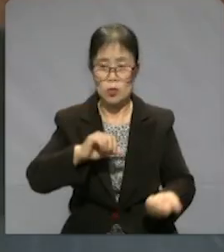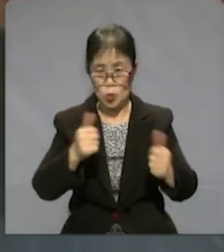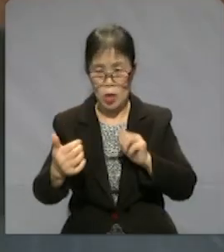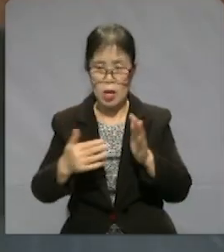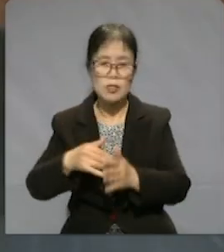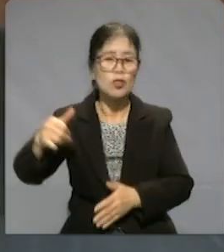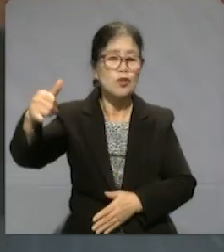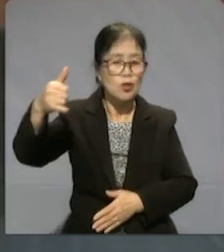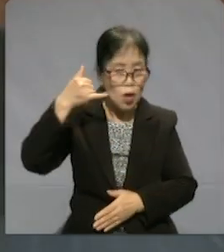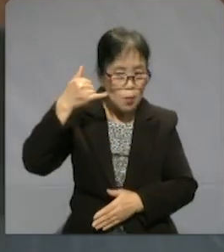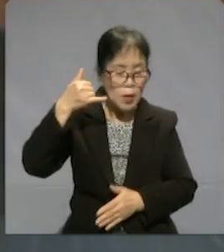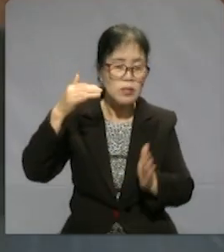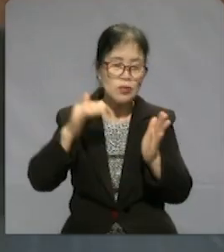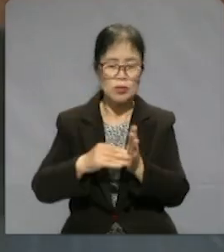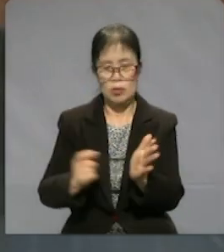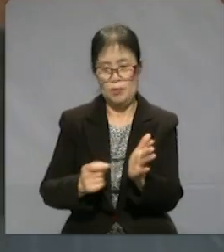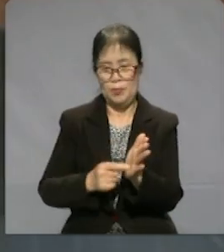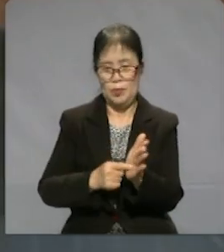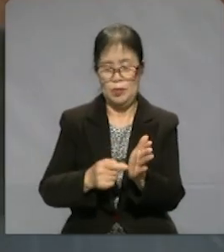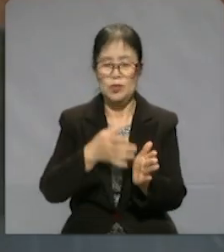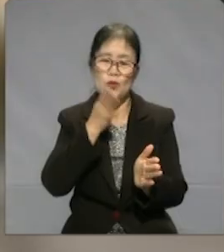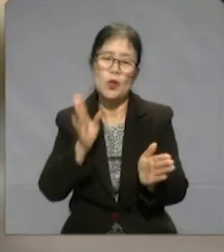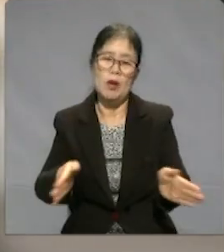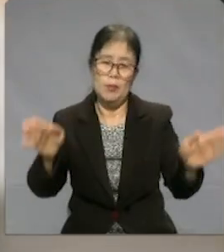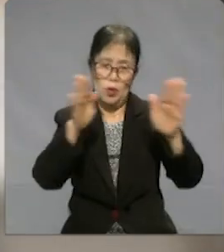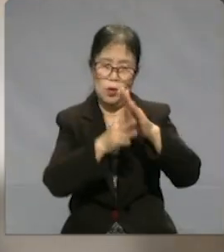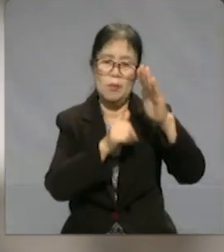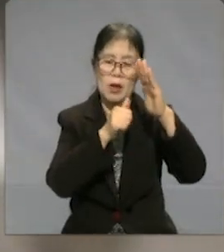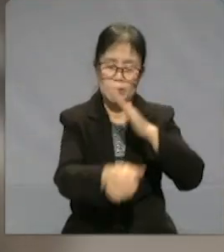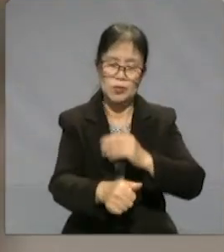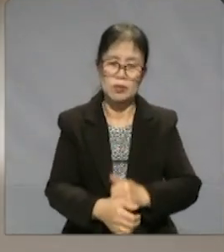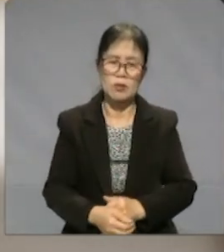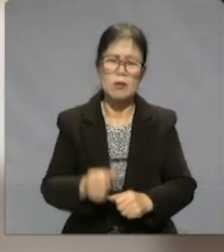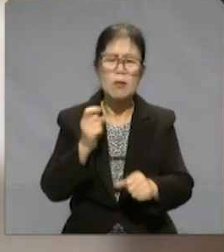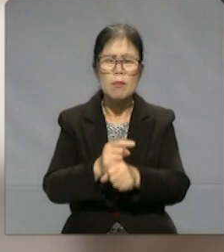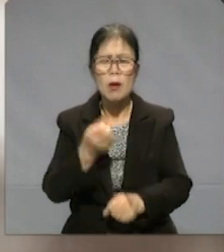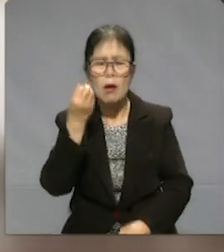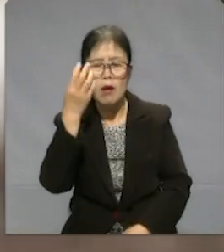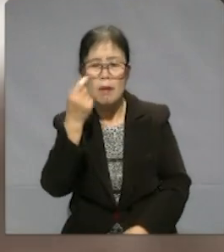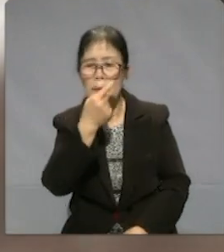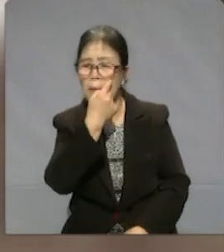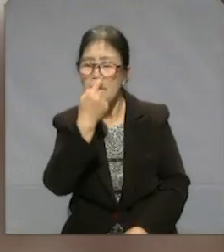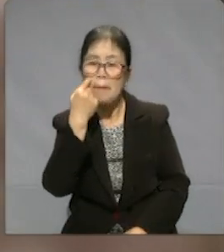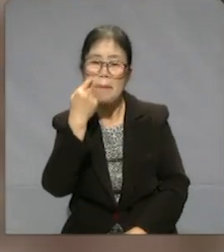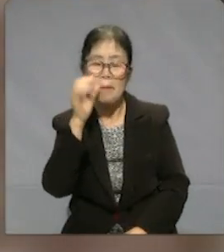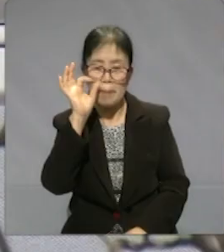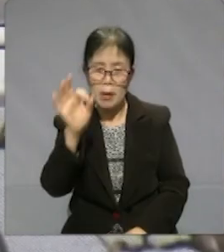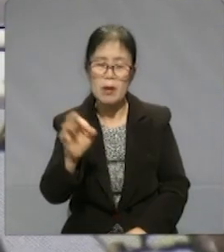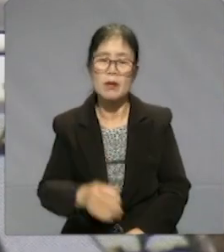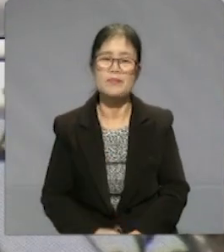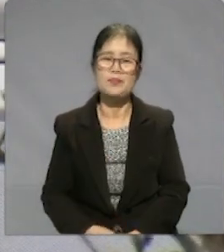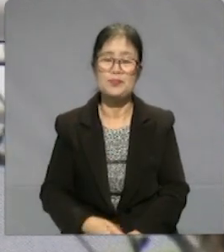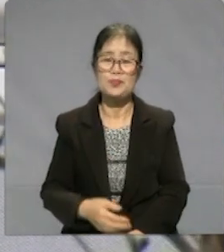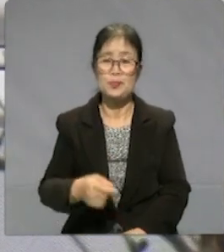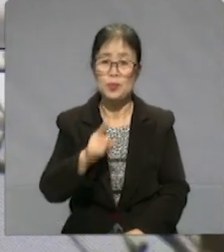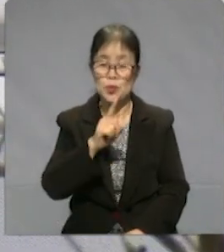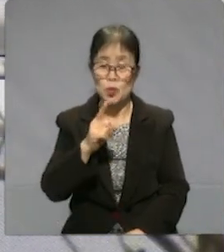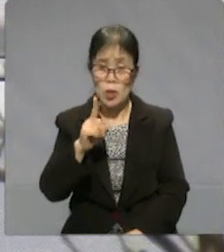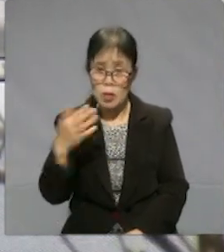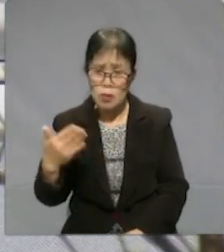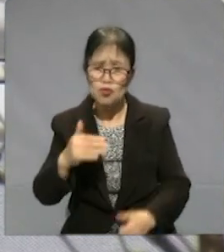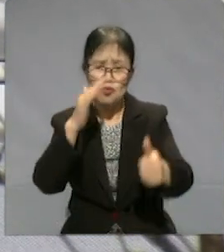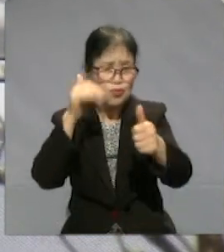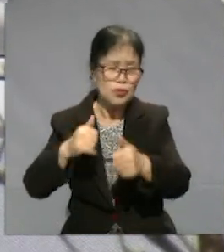돌아가셨다는 전화를 받고 급히 요양원을 찾았습니다. 그런데 이상한 점이 눈에 띄었습니다. 요양원 측이